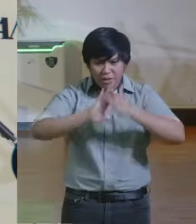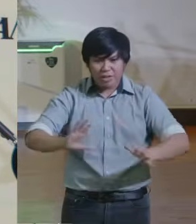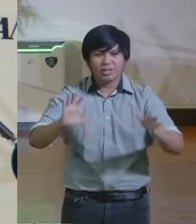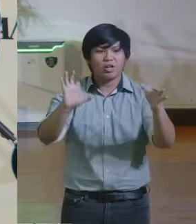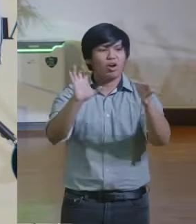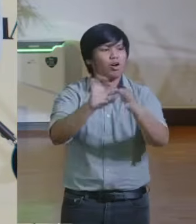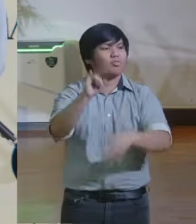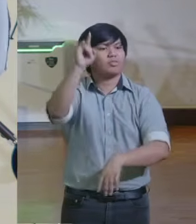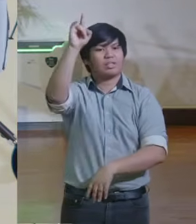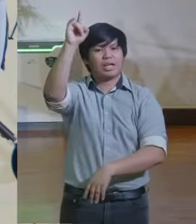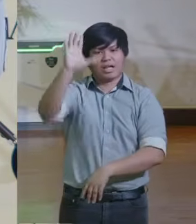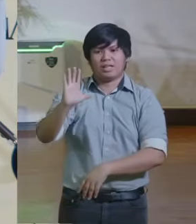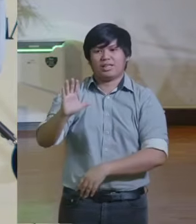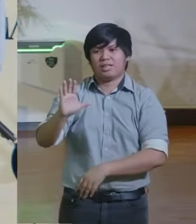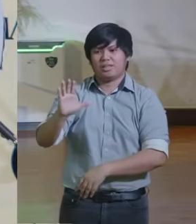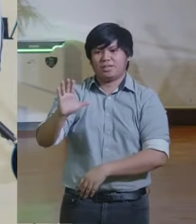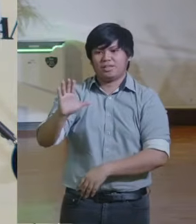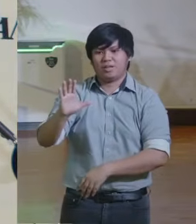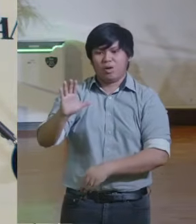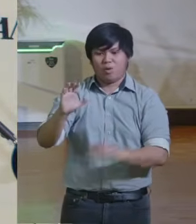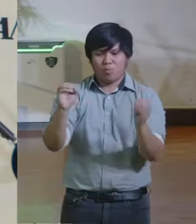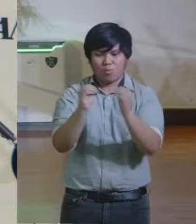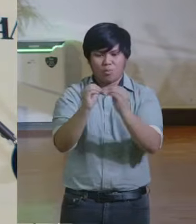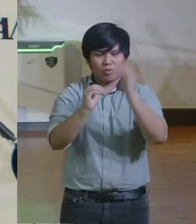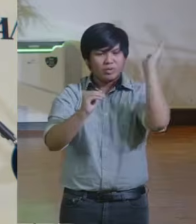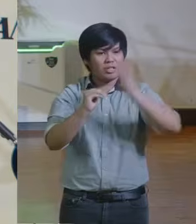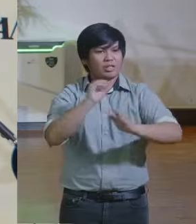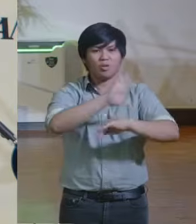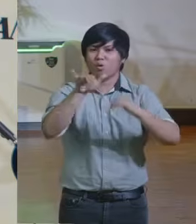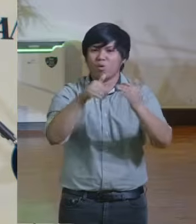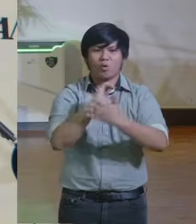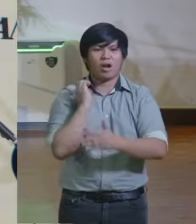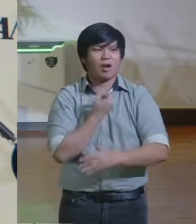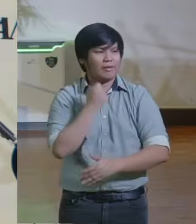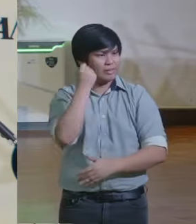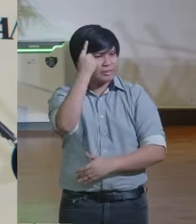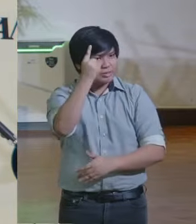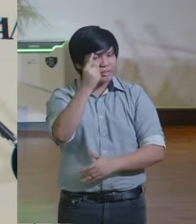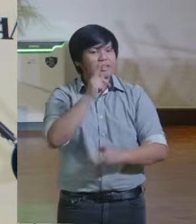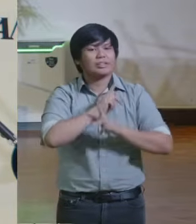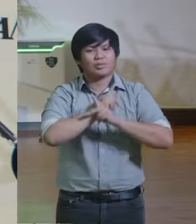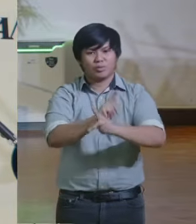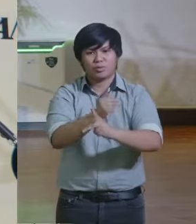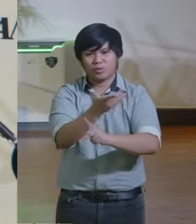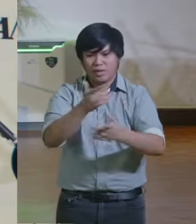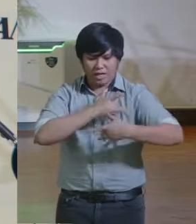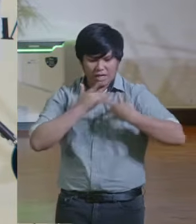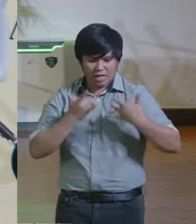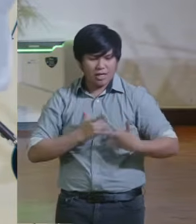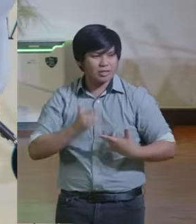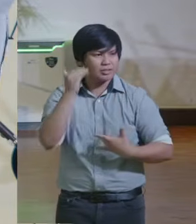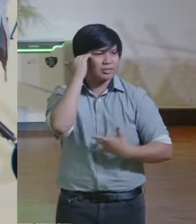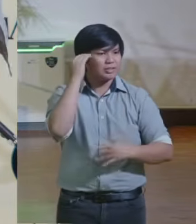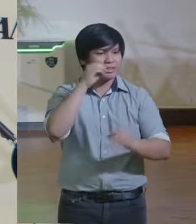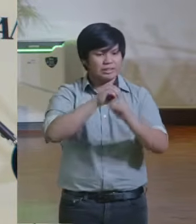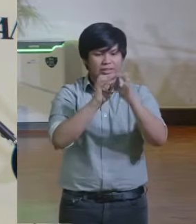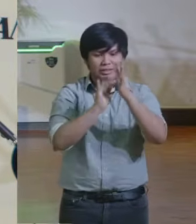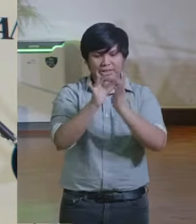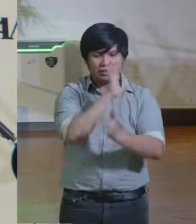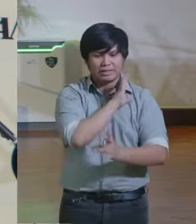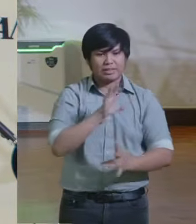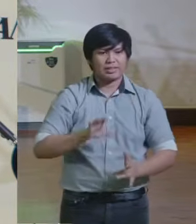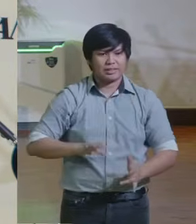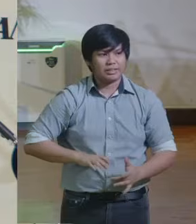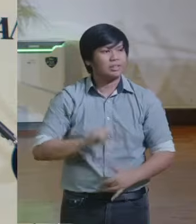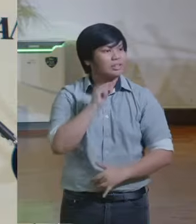God, which surpasses all understanding, will guard your hearts and minds in Christ Jesus. If we are in